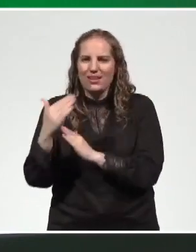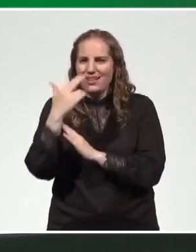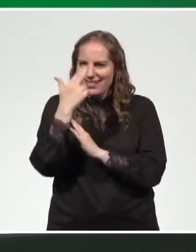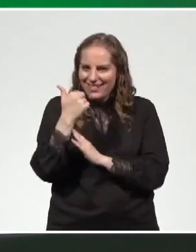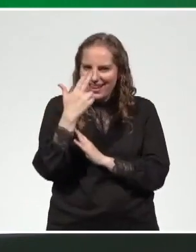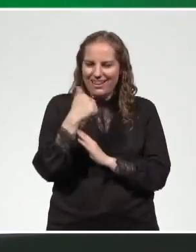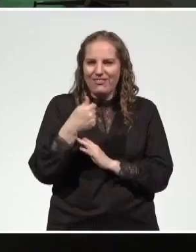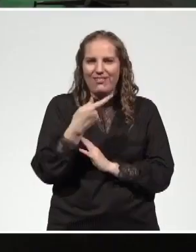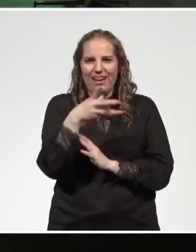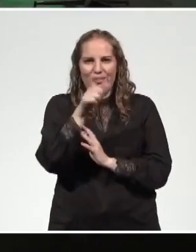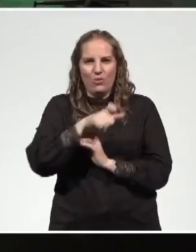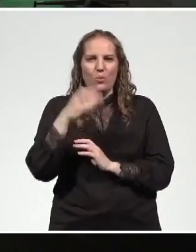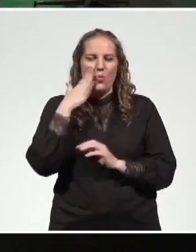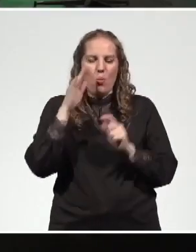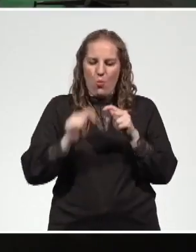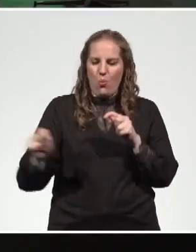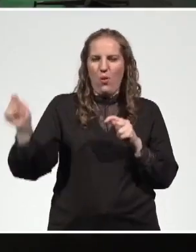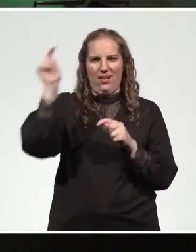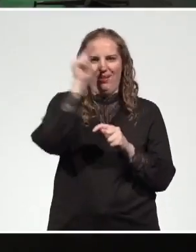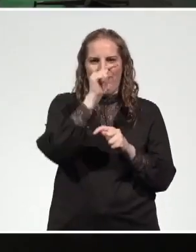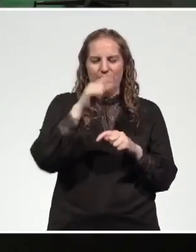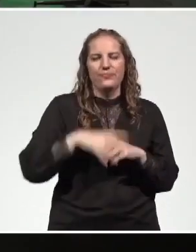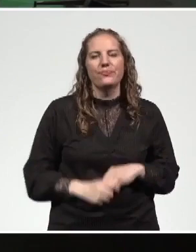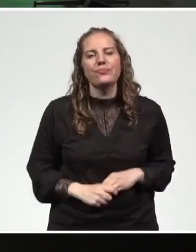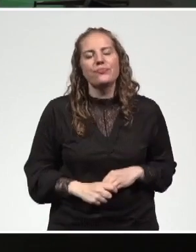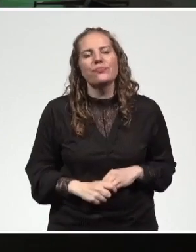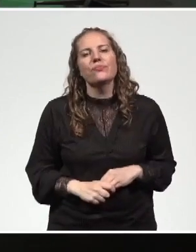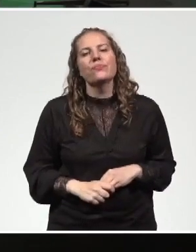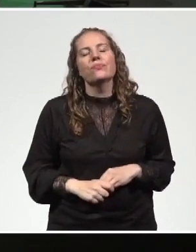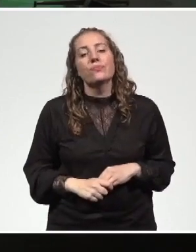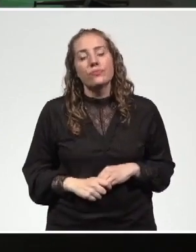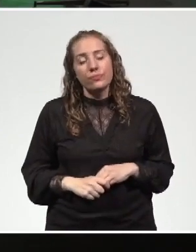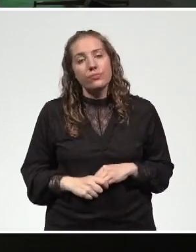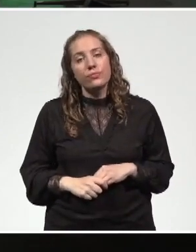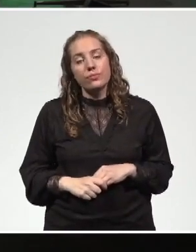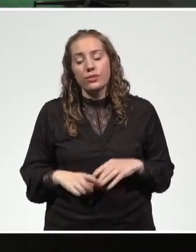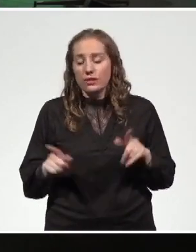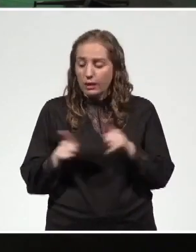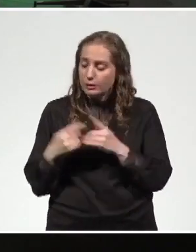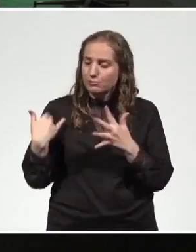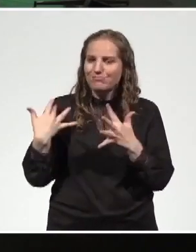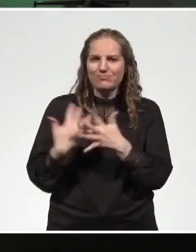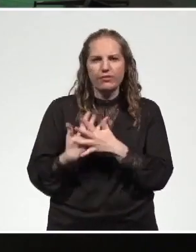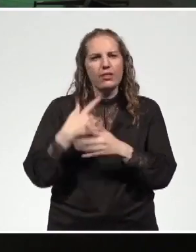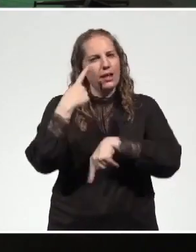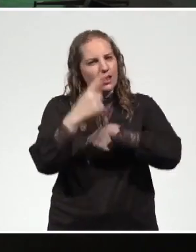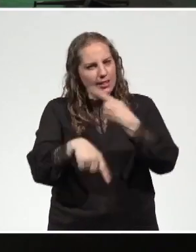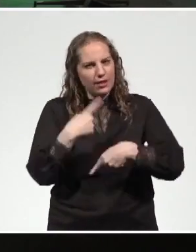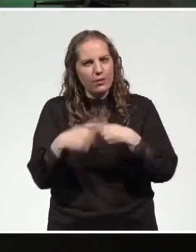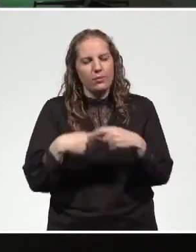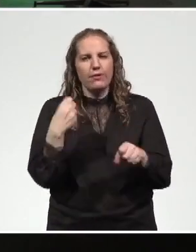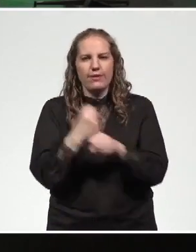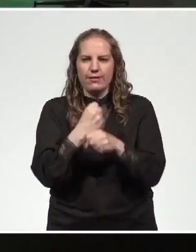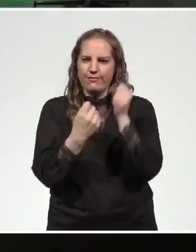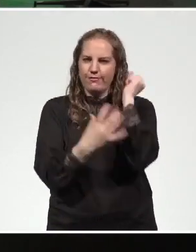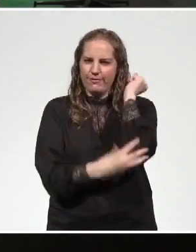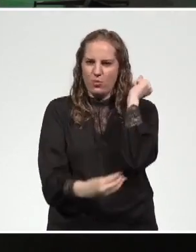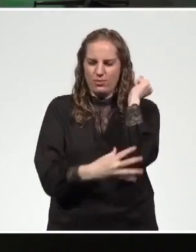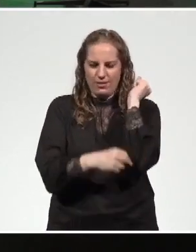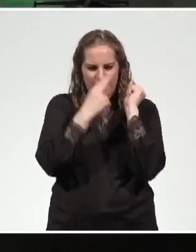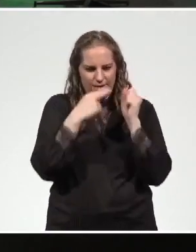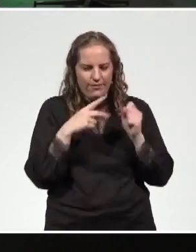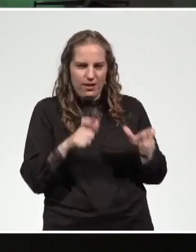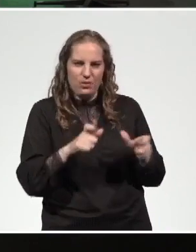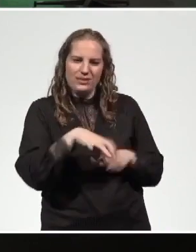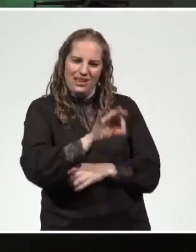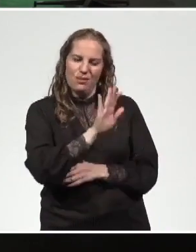víða land. Og eins og alltaf að þá höldum við áfram að vinna markvist gegn fátækt og ekki fátækt barn